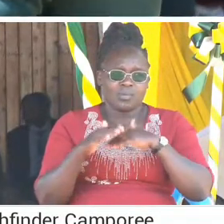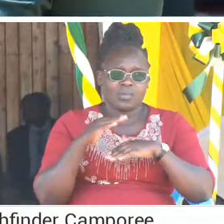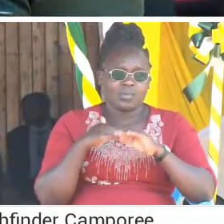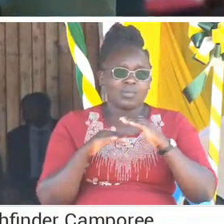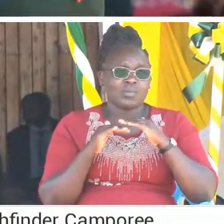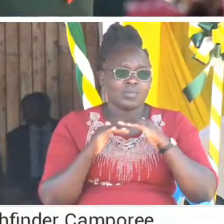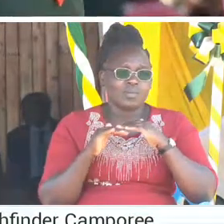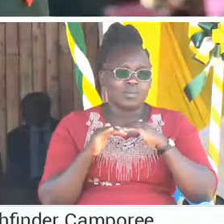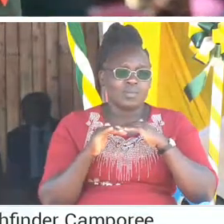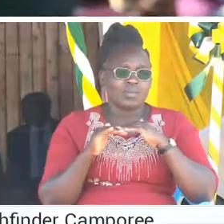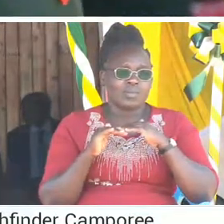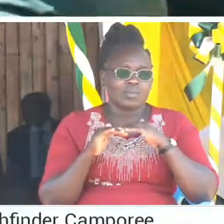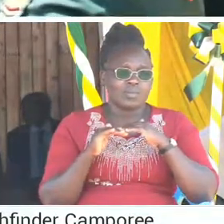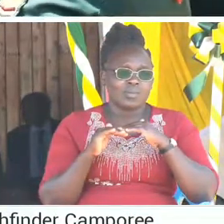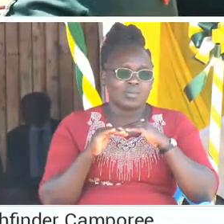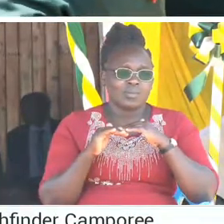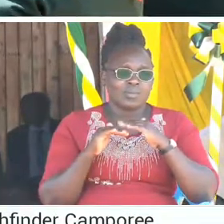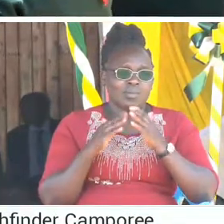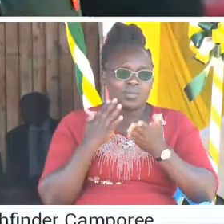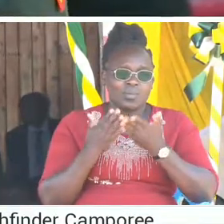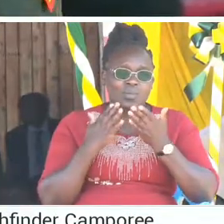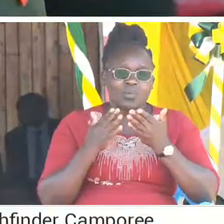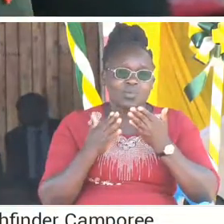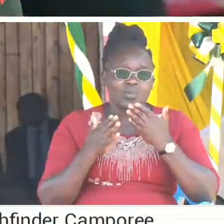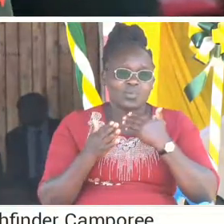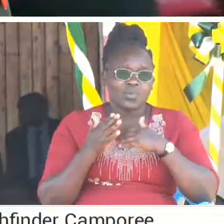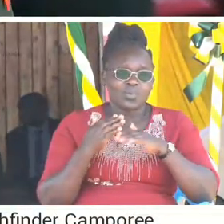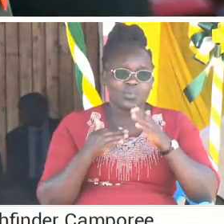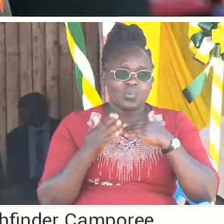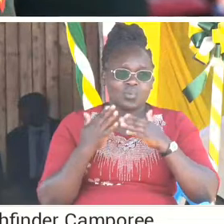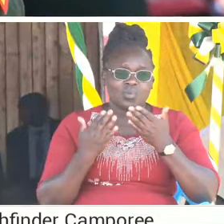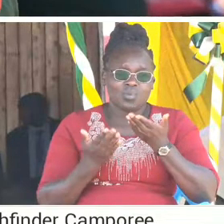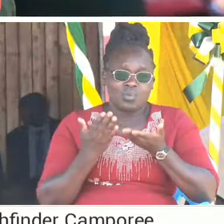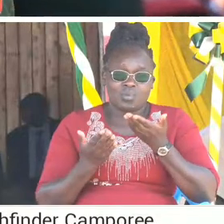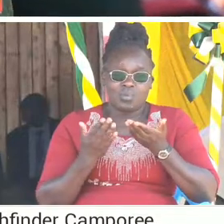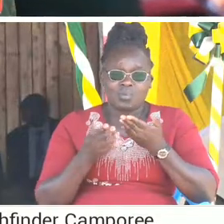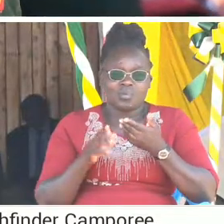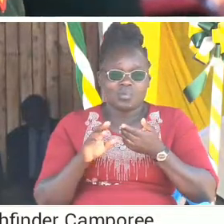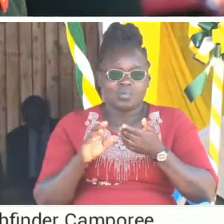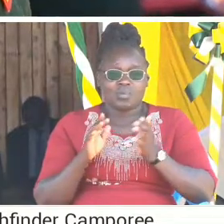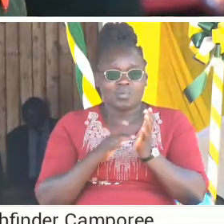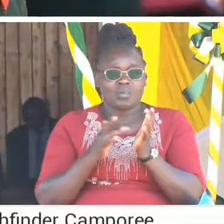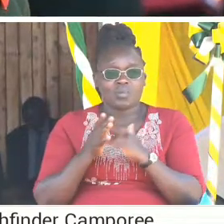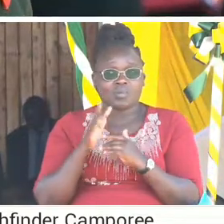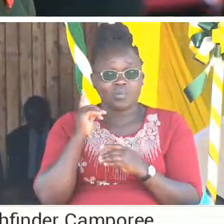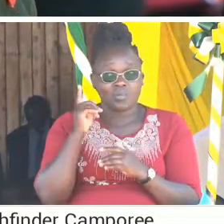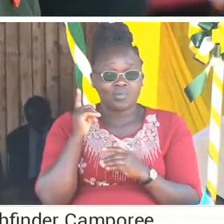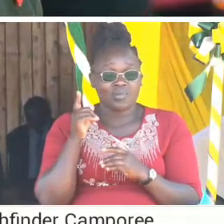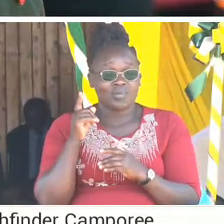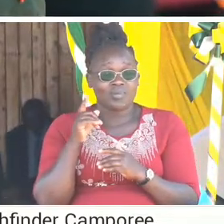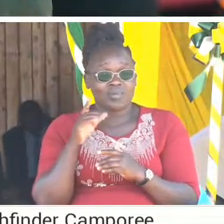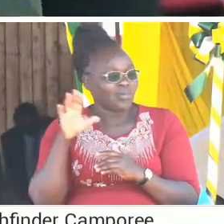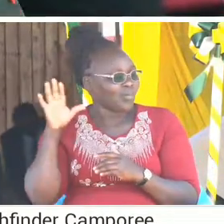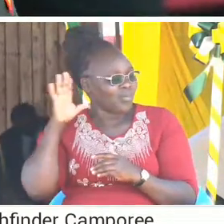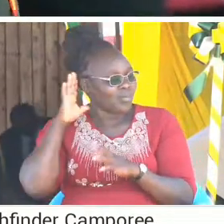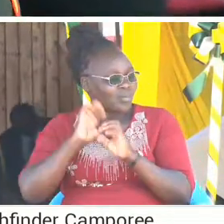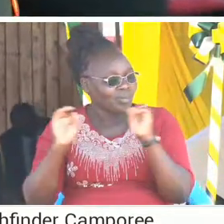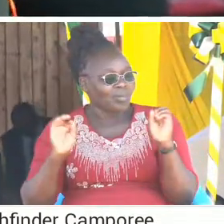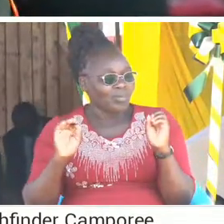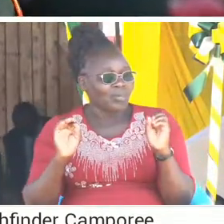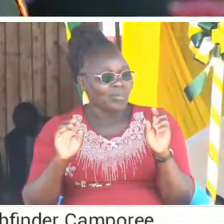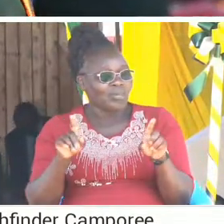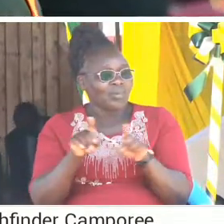Yesu, husikii sauti ya Bwana, lakini unapanda. Ngoja nikwambie, hata shetani anapandisha watu ranks za mafanikio.